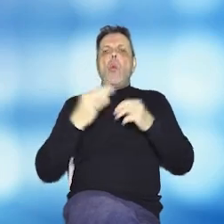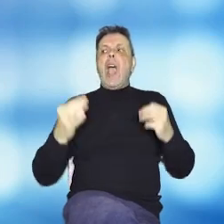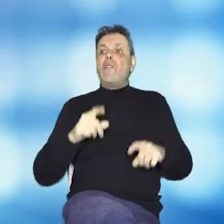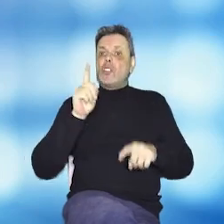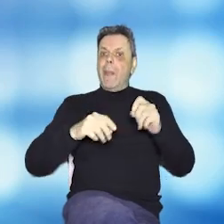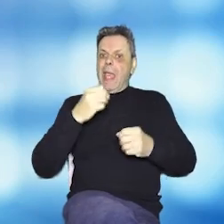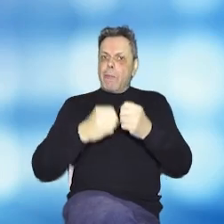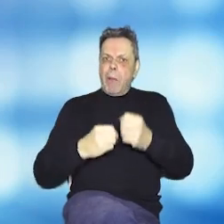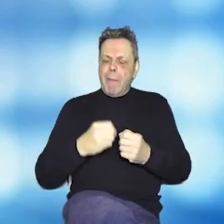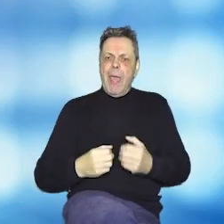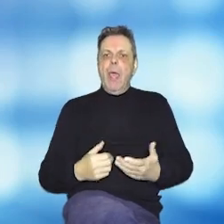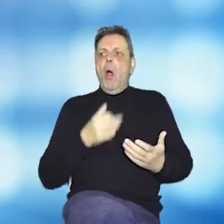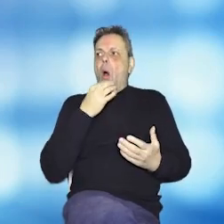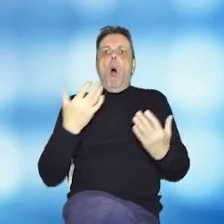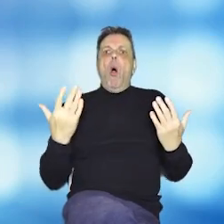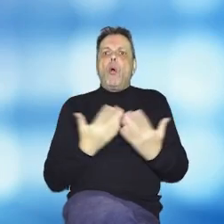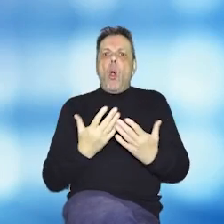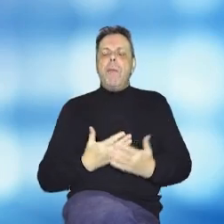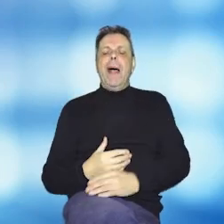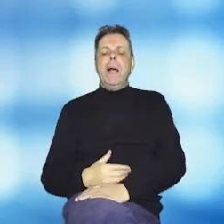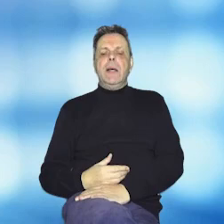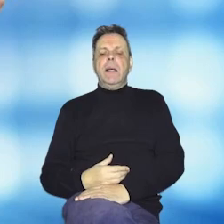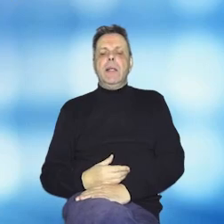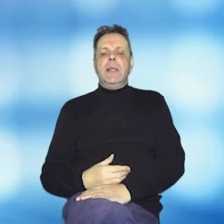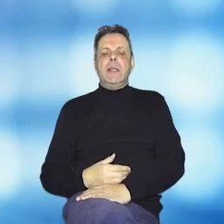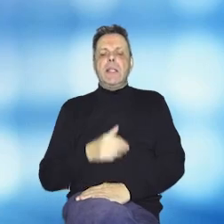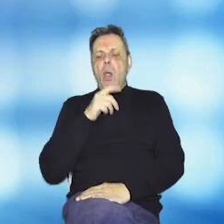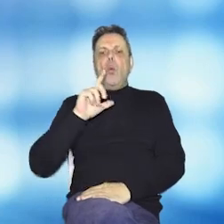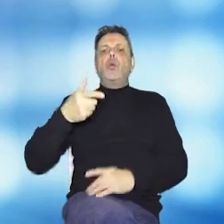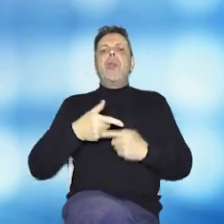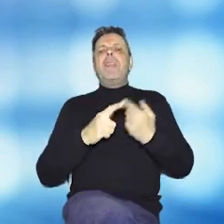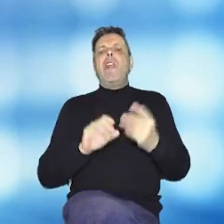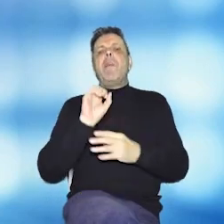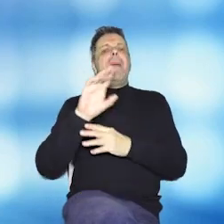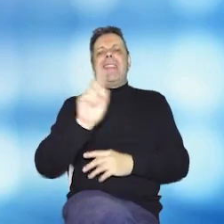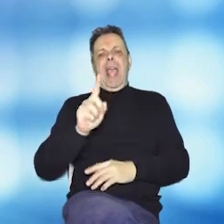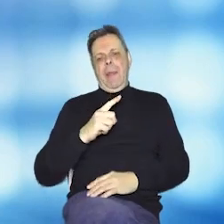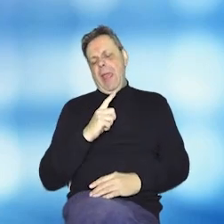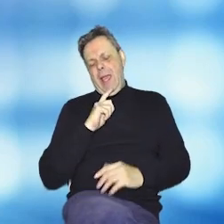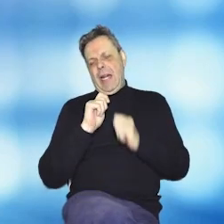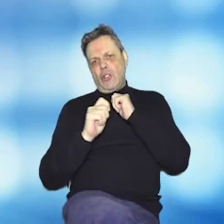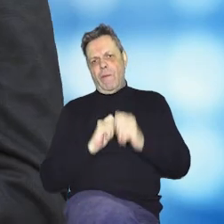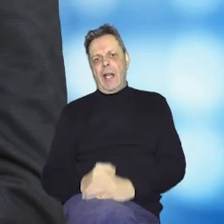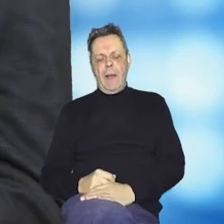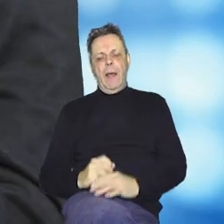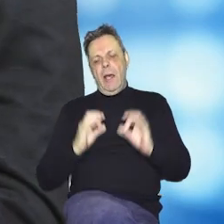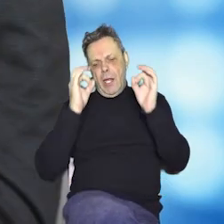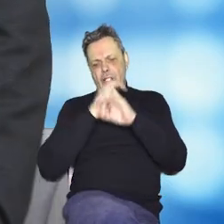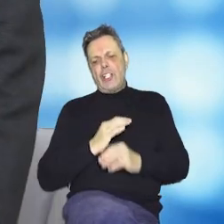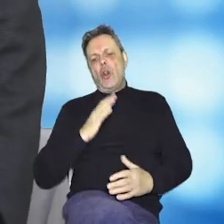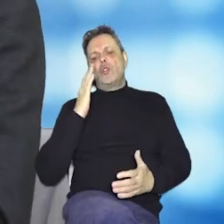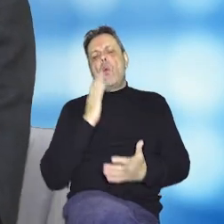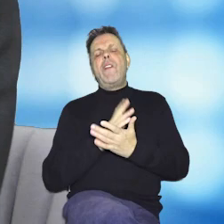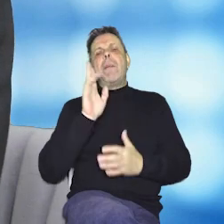određene problematike o kojima se u ostalim dijelovima medijima ne priča. No, nažalost, uvijek mora biti